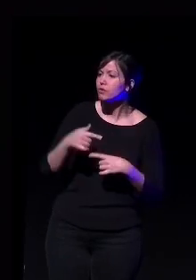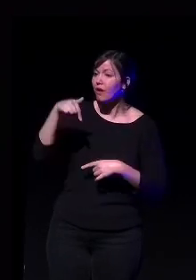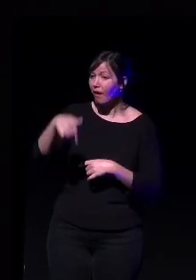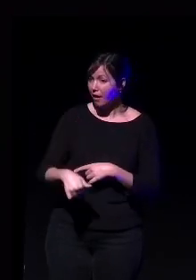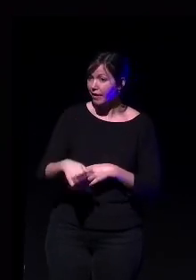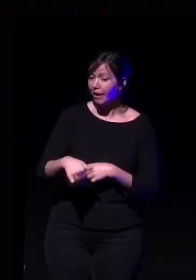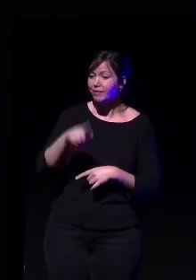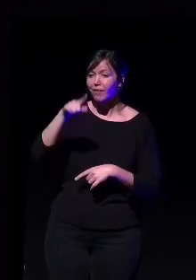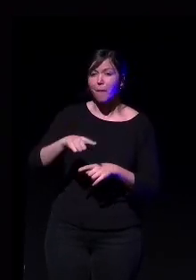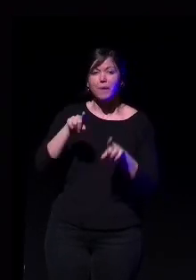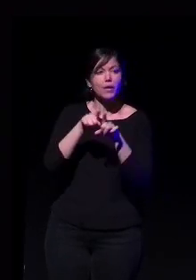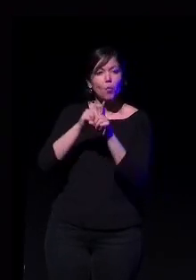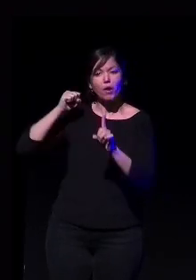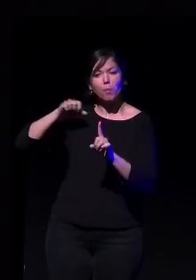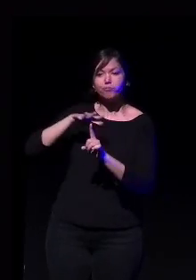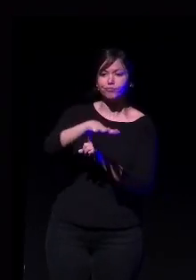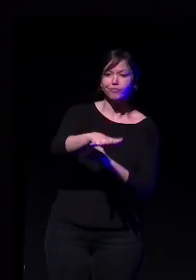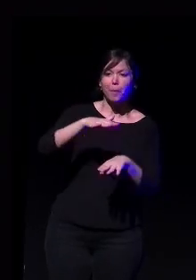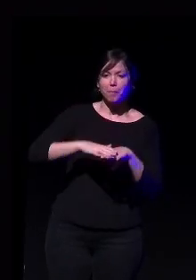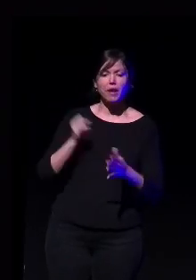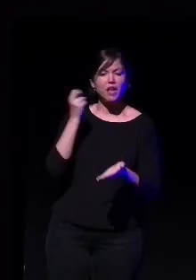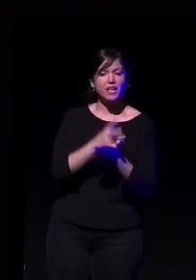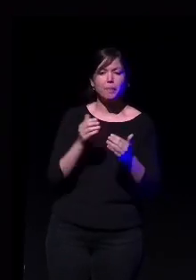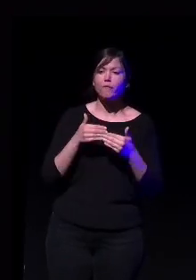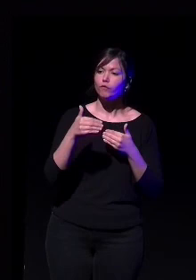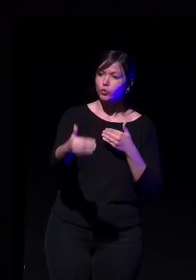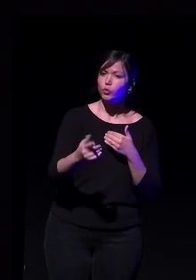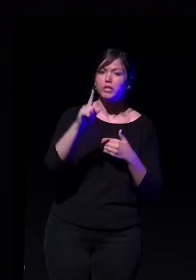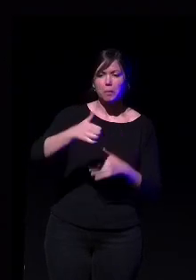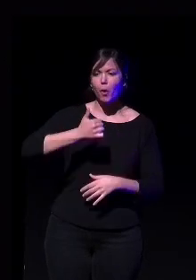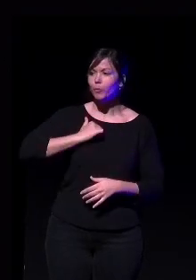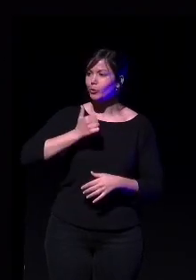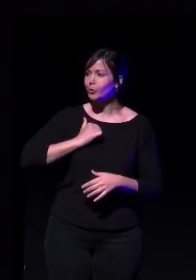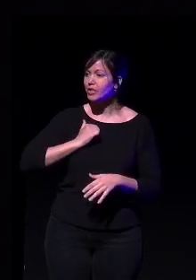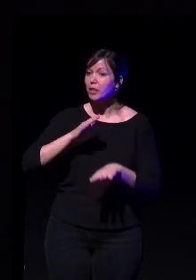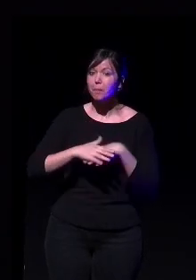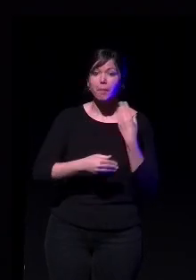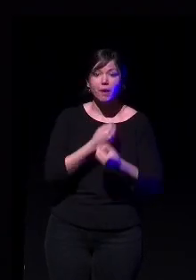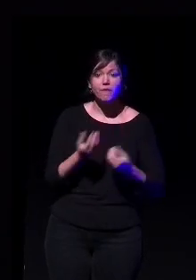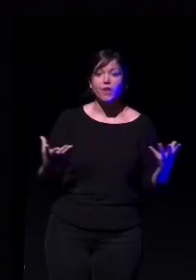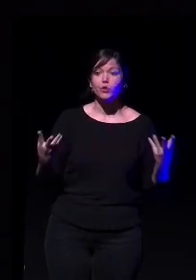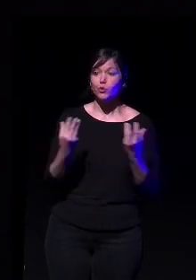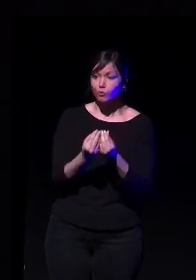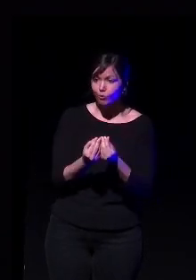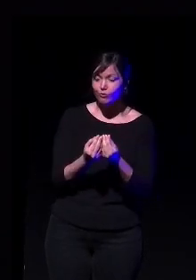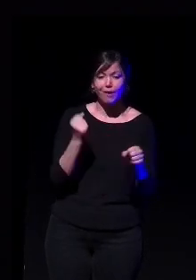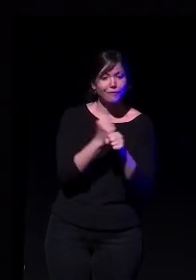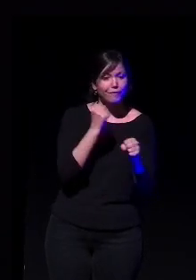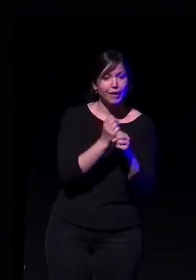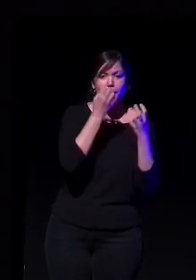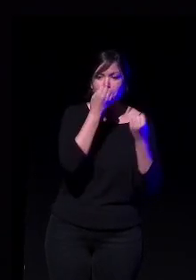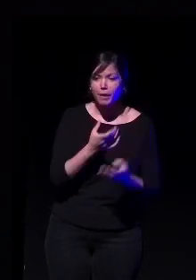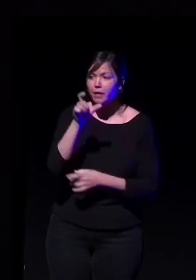també una inspiració per reptes futurs i una oportunitat, sobretot, per celebrar junts la bona feina i la bona gent.